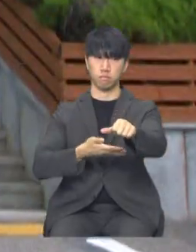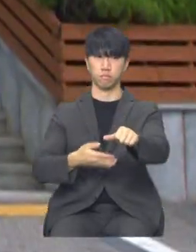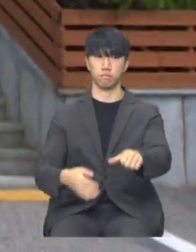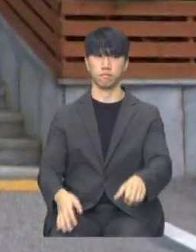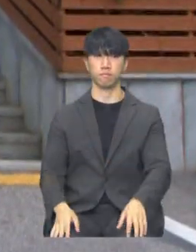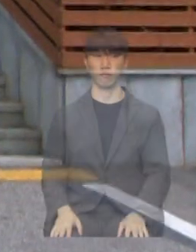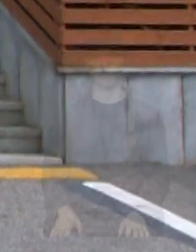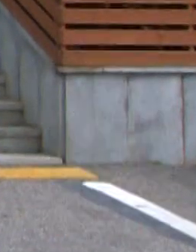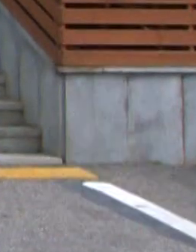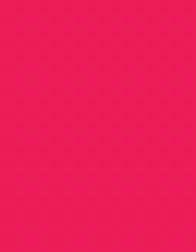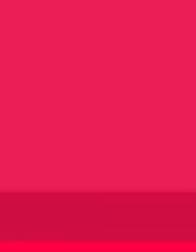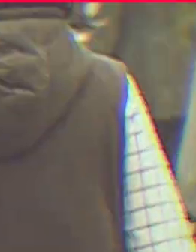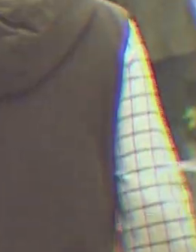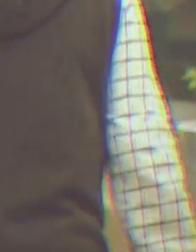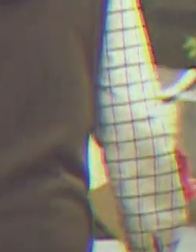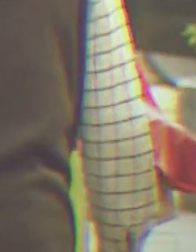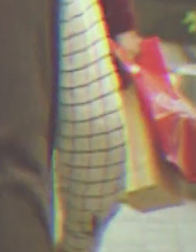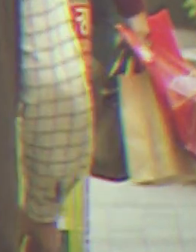배상민입니다.